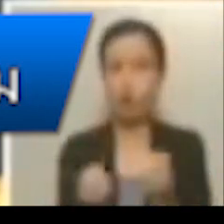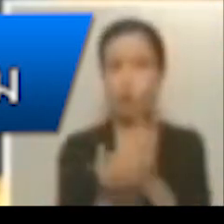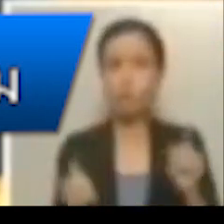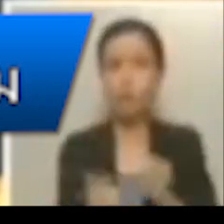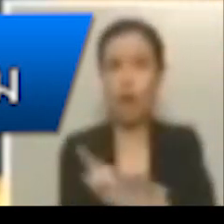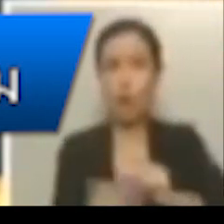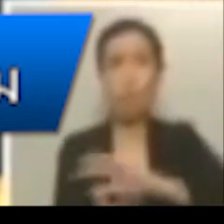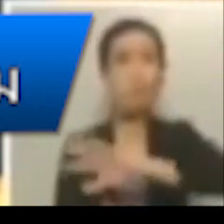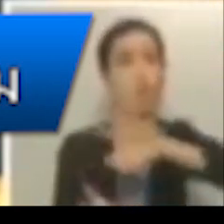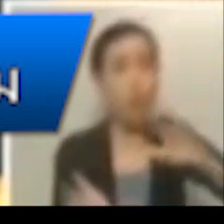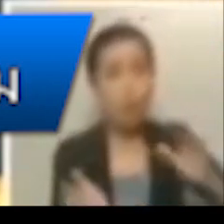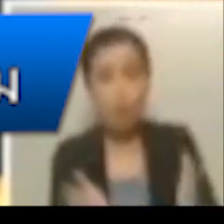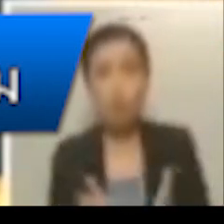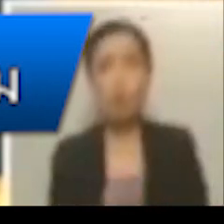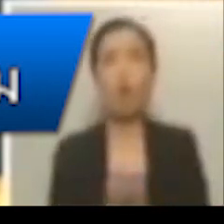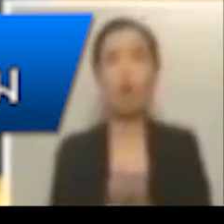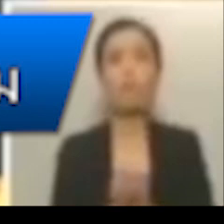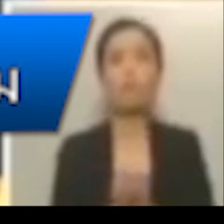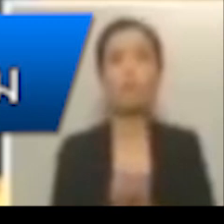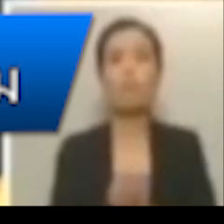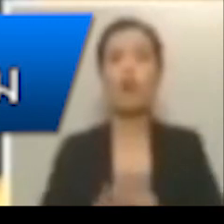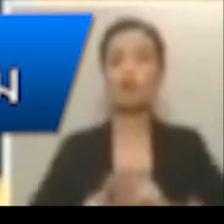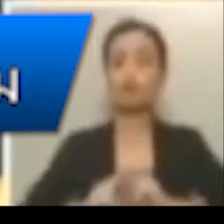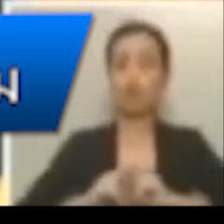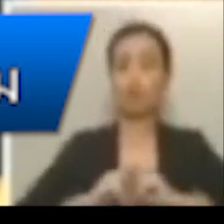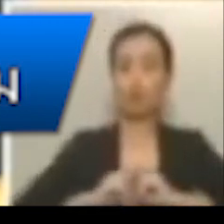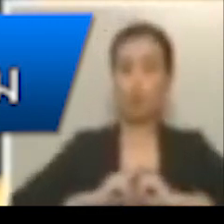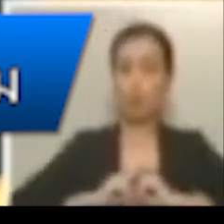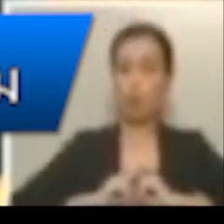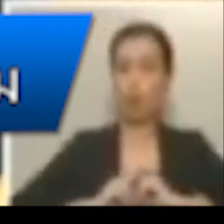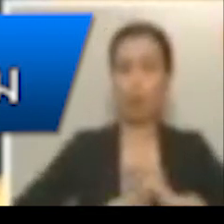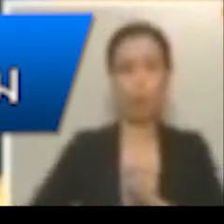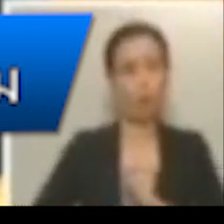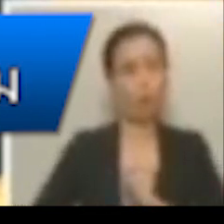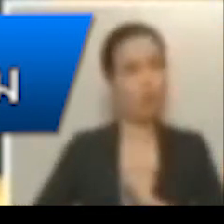วมไม่ใช่เรื่องส่วนบุคคลและส่วนตัว